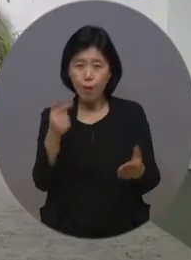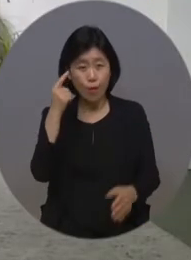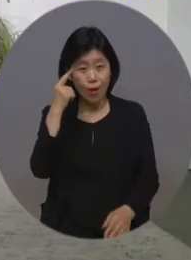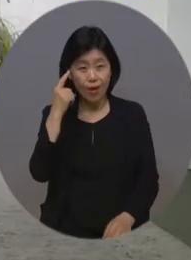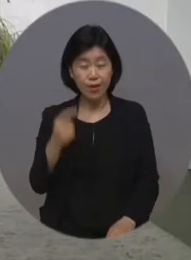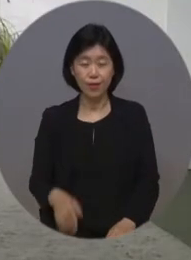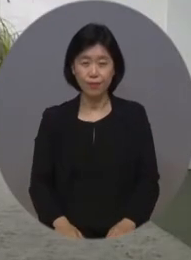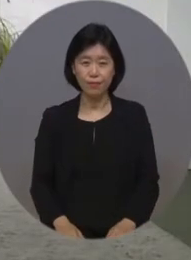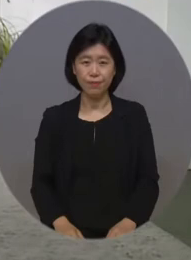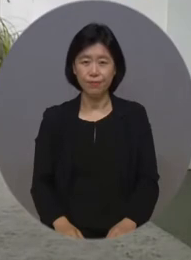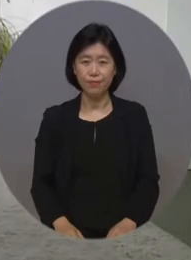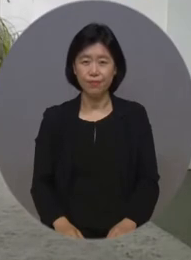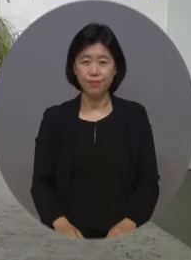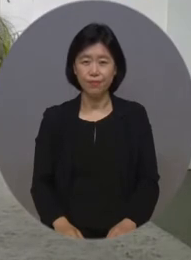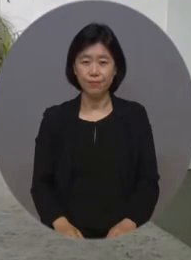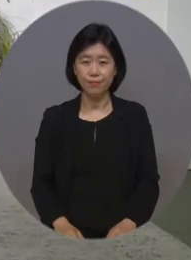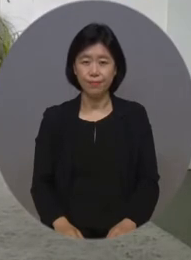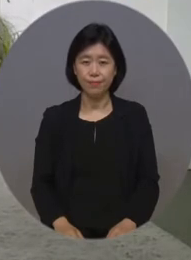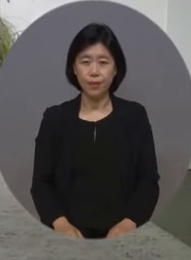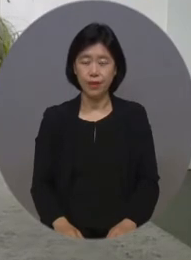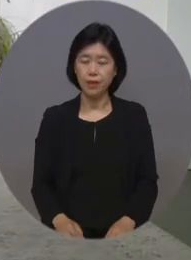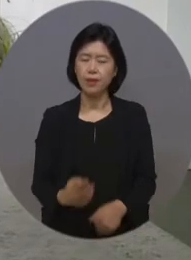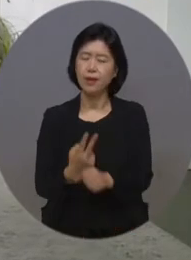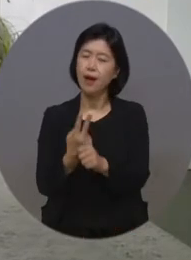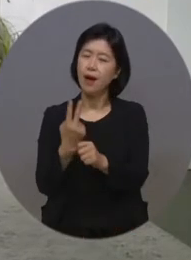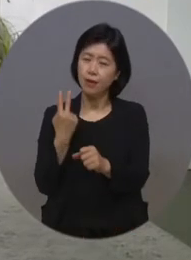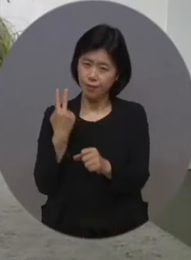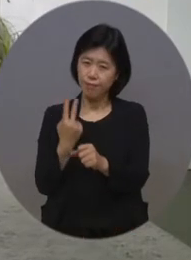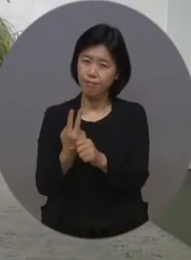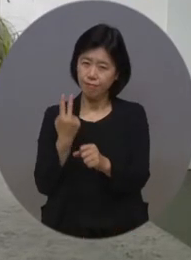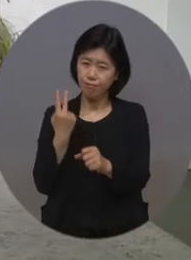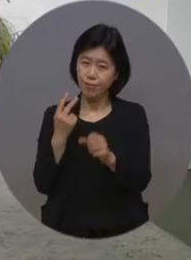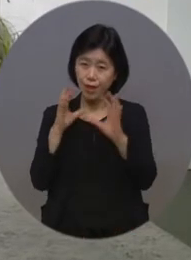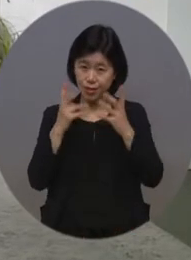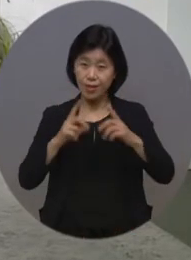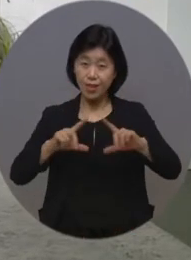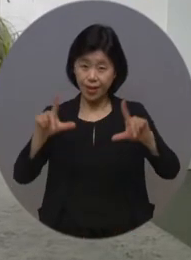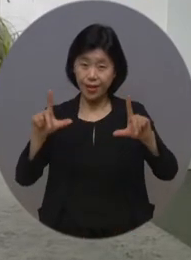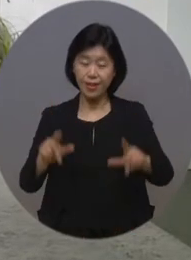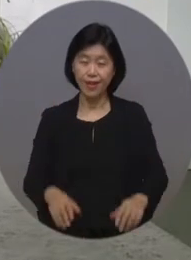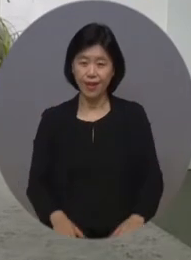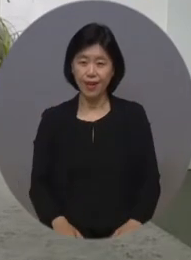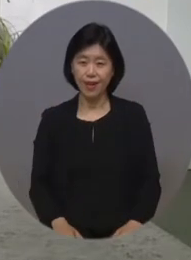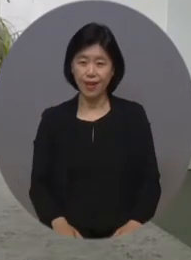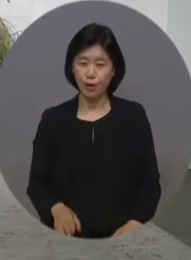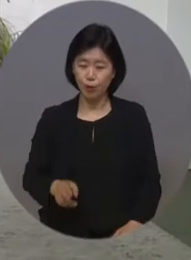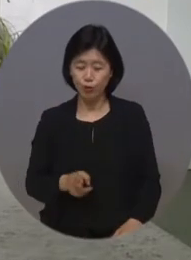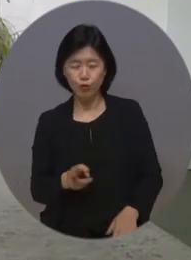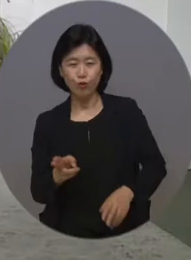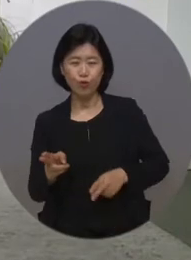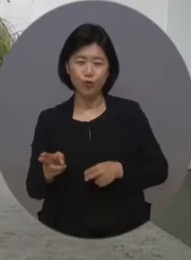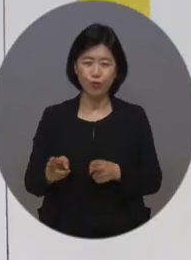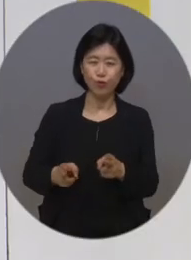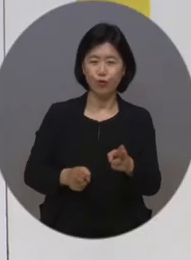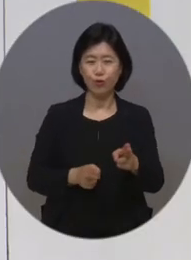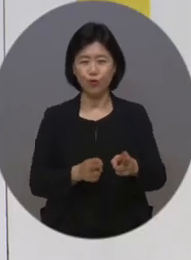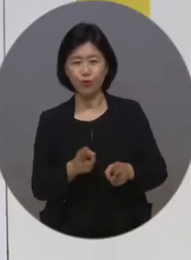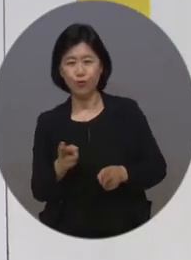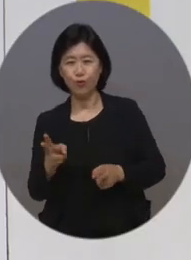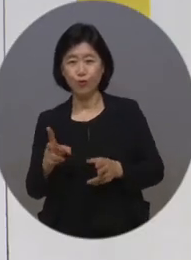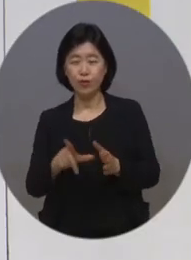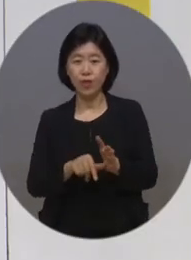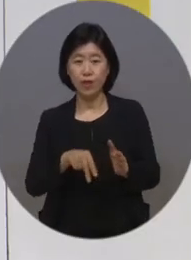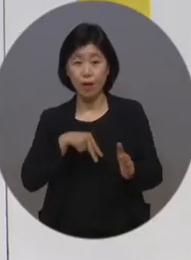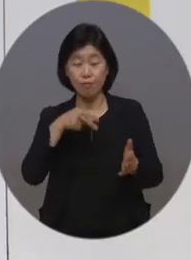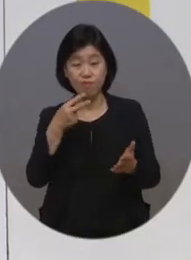갈 것도 없이 4 제작년 회 재작년 이 어린 야 롤러스케이트 하다가 아 꽈당 해가지고